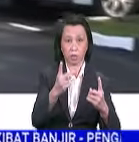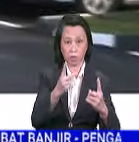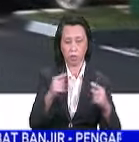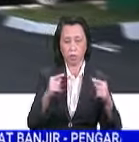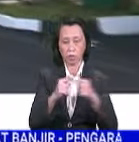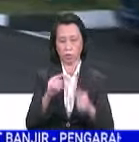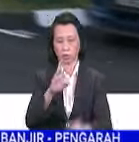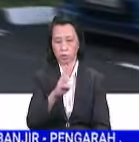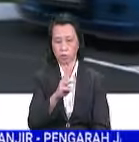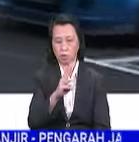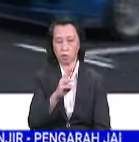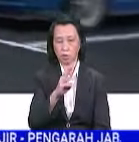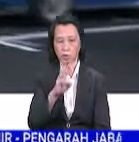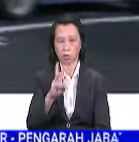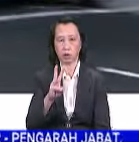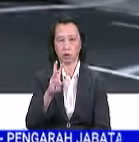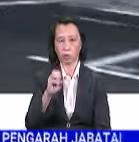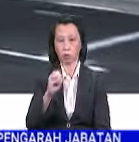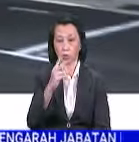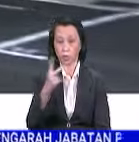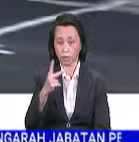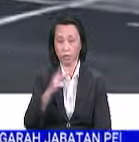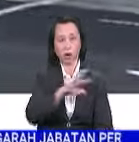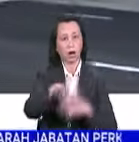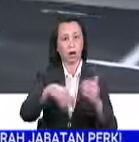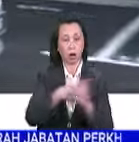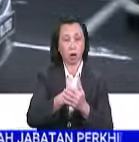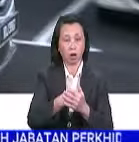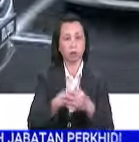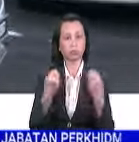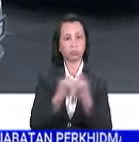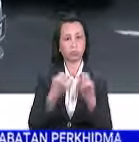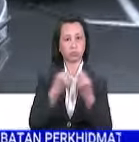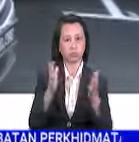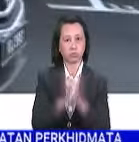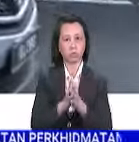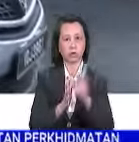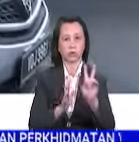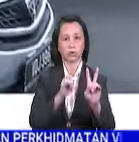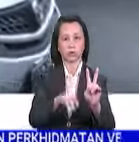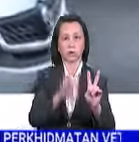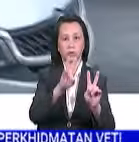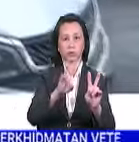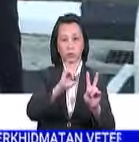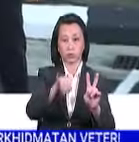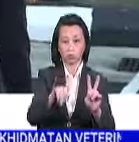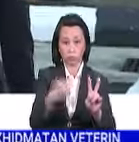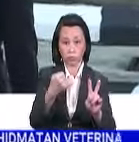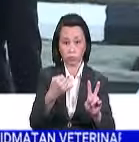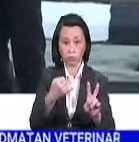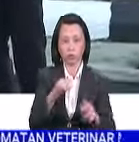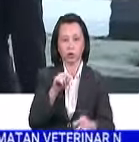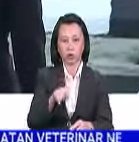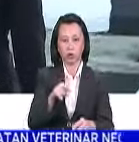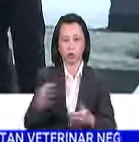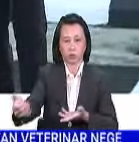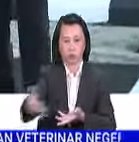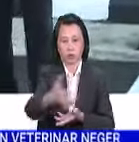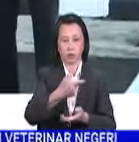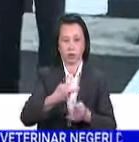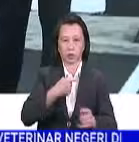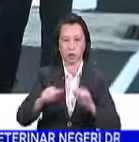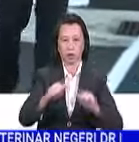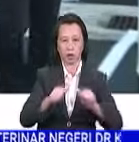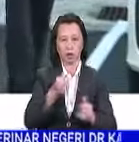RM150,000 hingga RM660,000 keseluruhan berjumlah 2.7 juta ringgit yang merupakan hasil